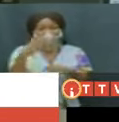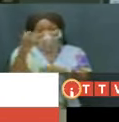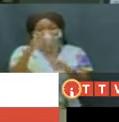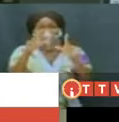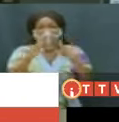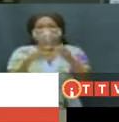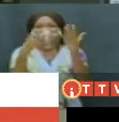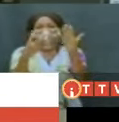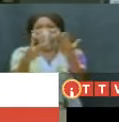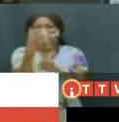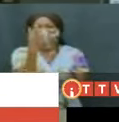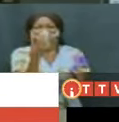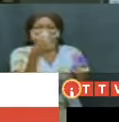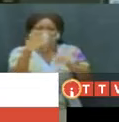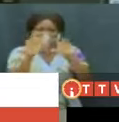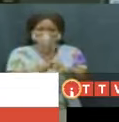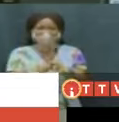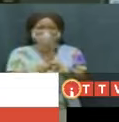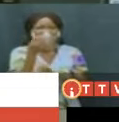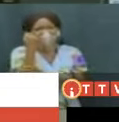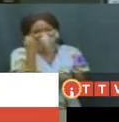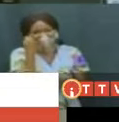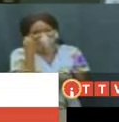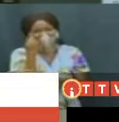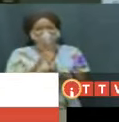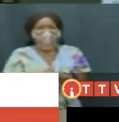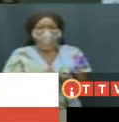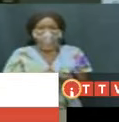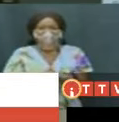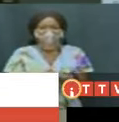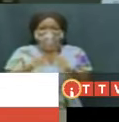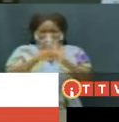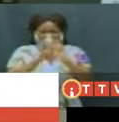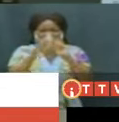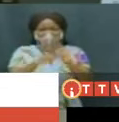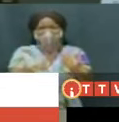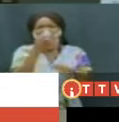74 apezeka ndi matenda oyamba ndi kachirombo ka COVID